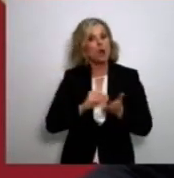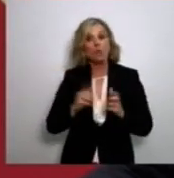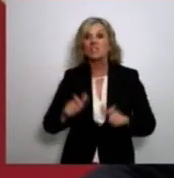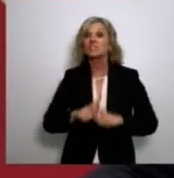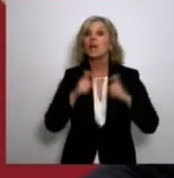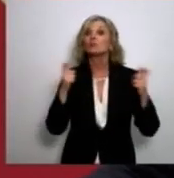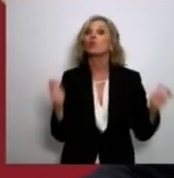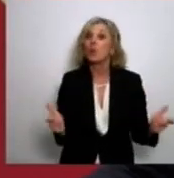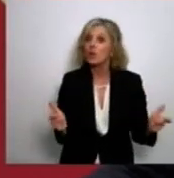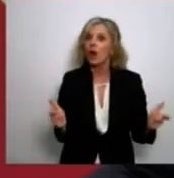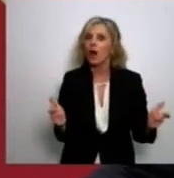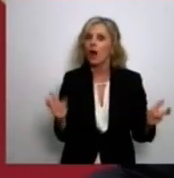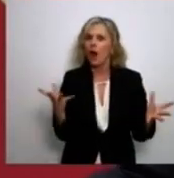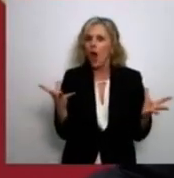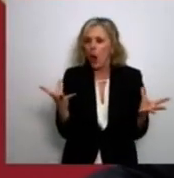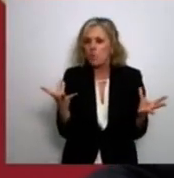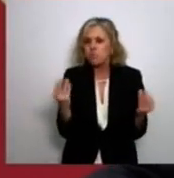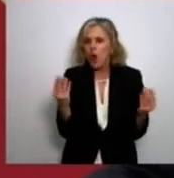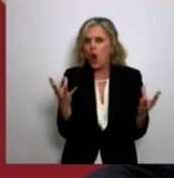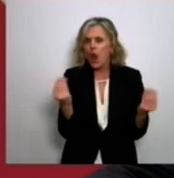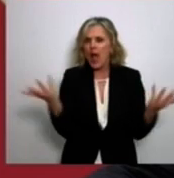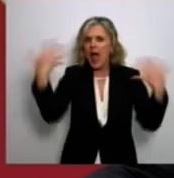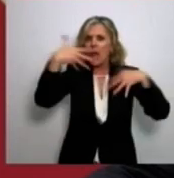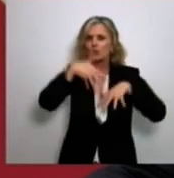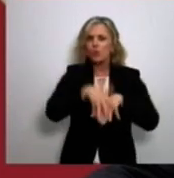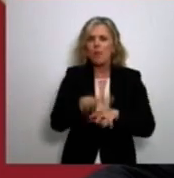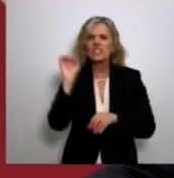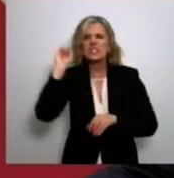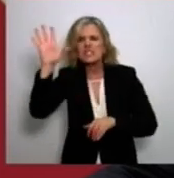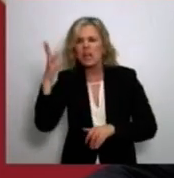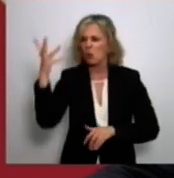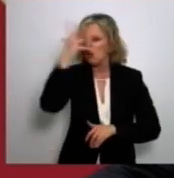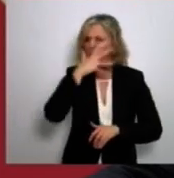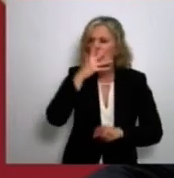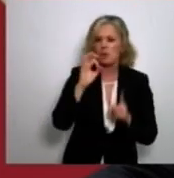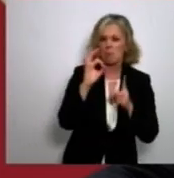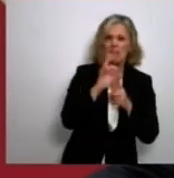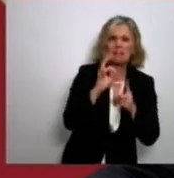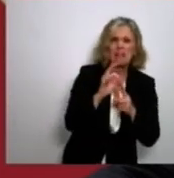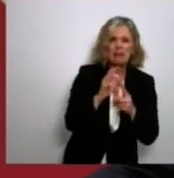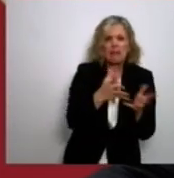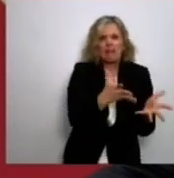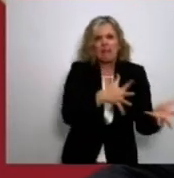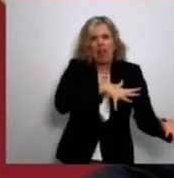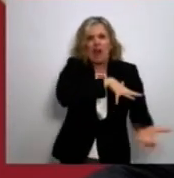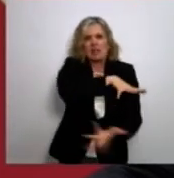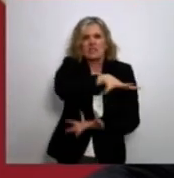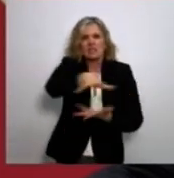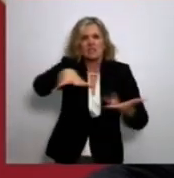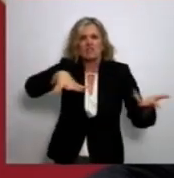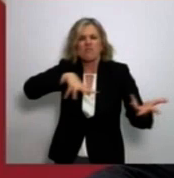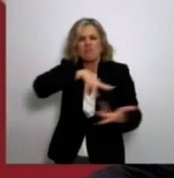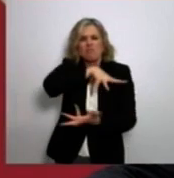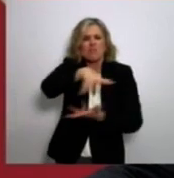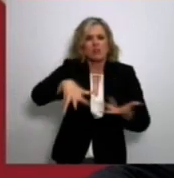πληθυσμούς. Και υπόσχονται ενσωματώσεις και δεν ξέρω και εγώ τι άλλο. Μιλάμε για αθλειότητες. Έπρεπε ήδη να